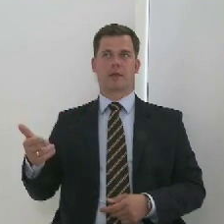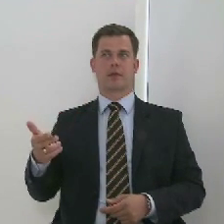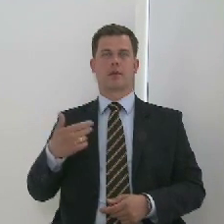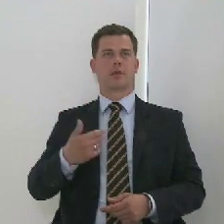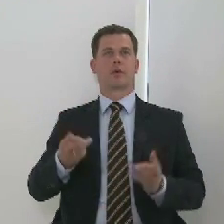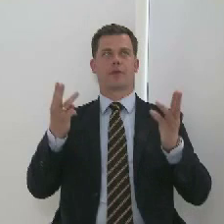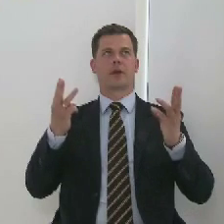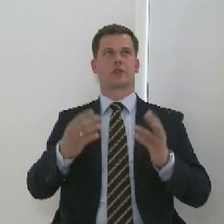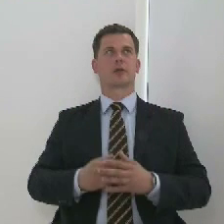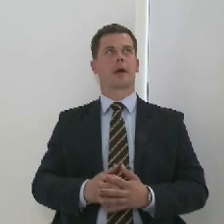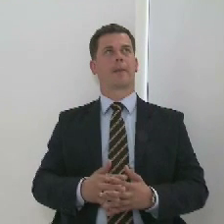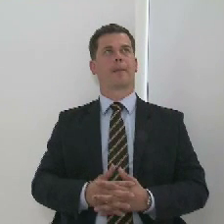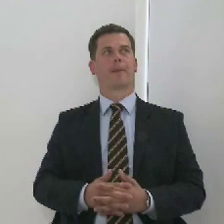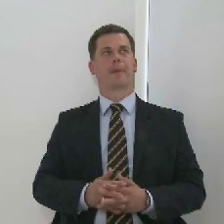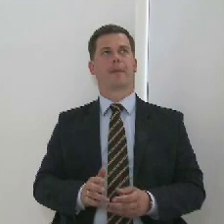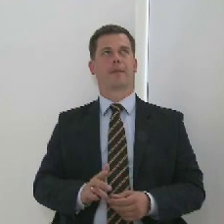jest tak ważna.